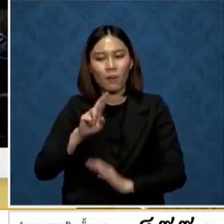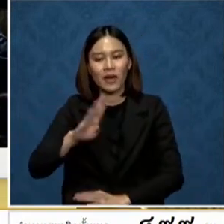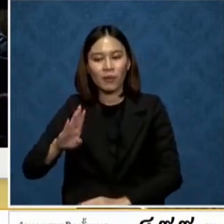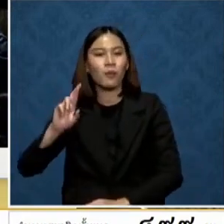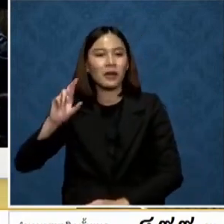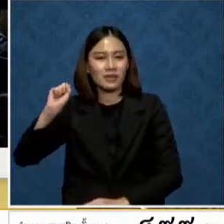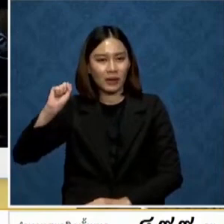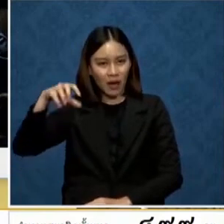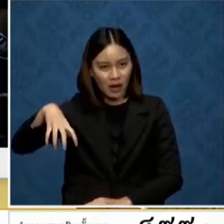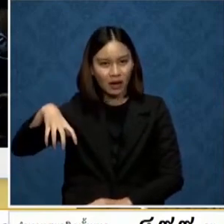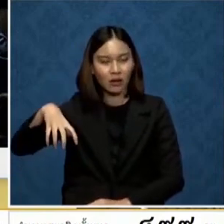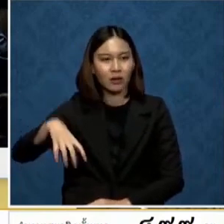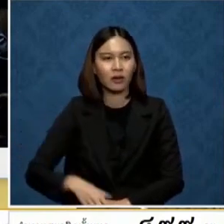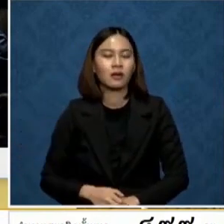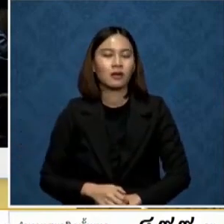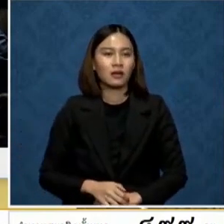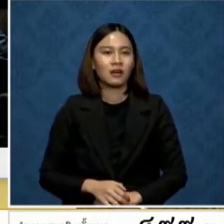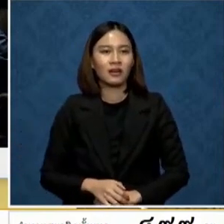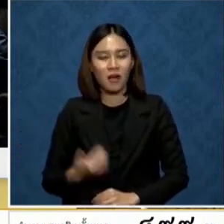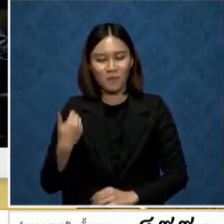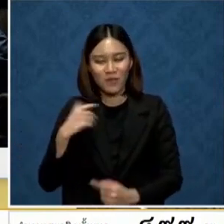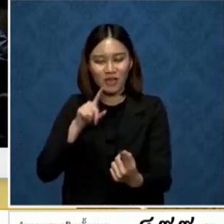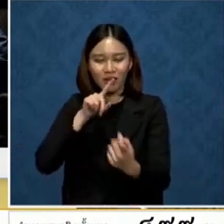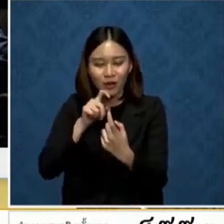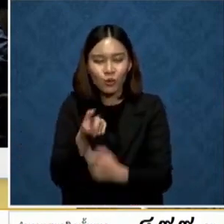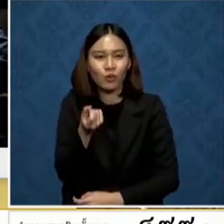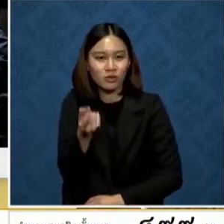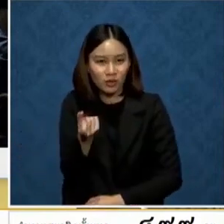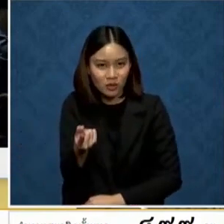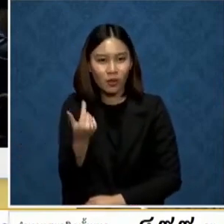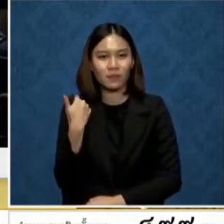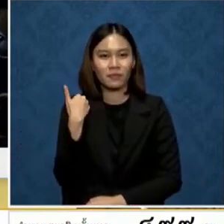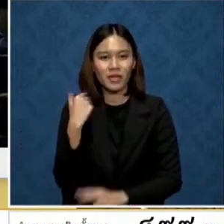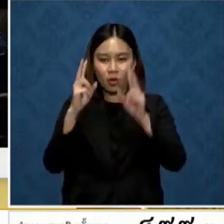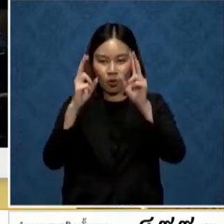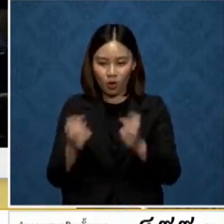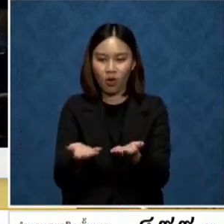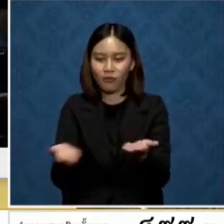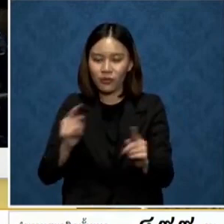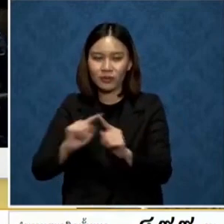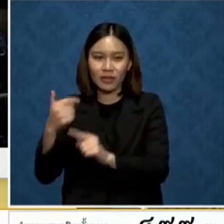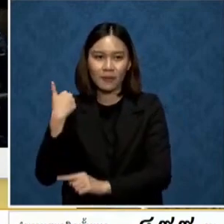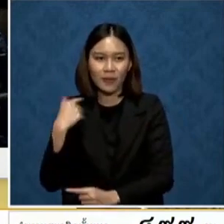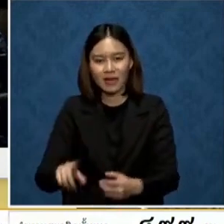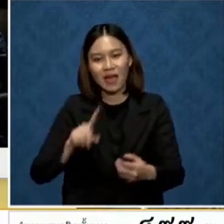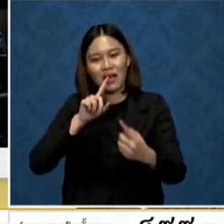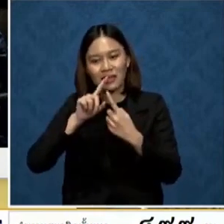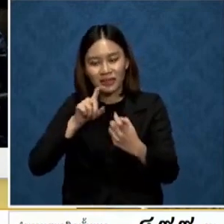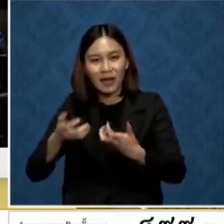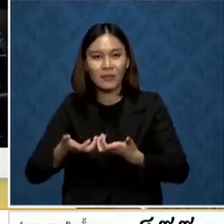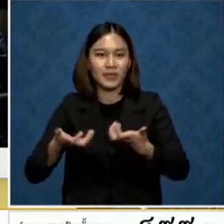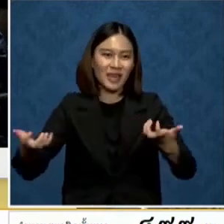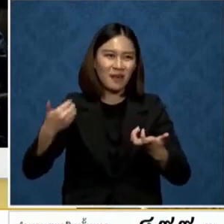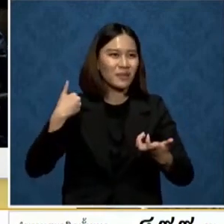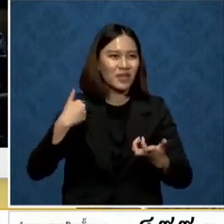สภาอีกเลยครับท่านประธานครับฉะนั้นมันมีกระทู้สดด้วยวาจามันมียัตติมันมีกระทู้แยก